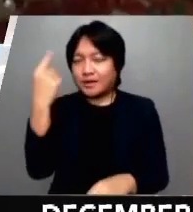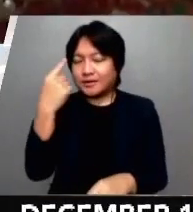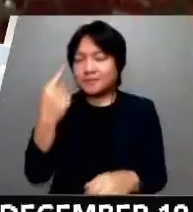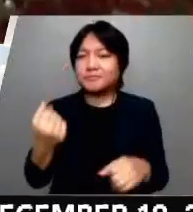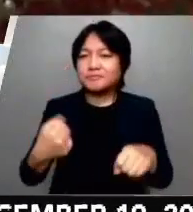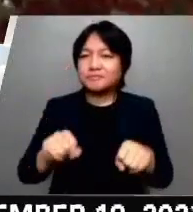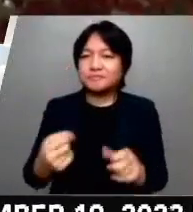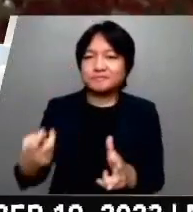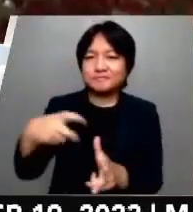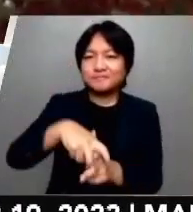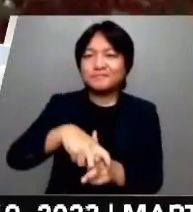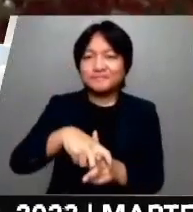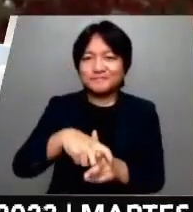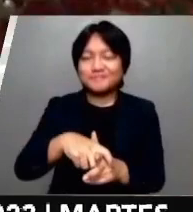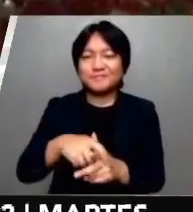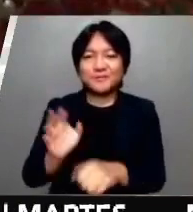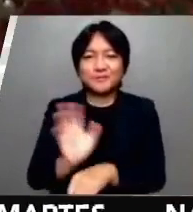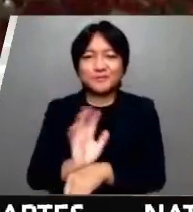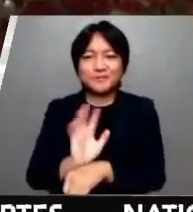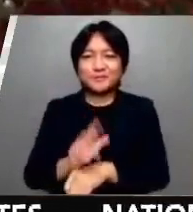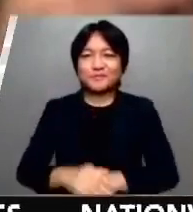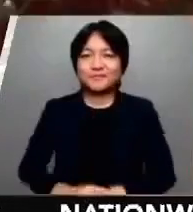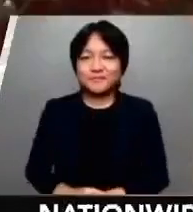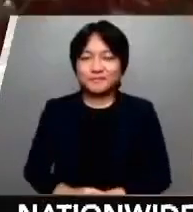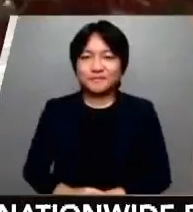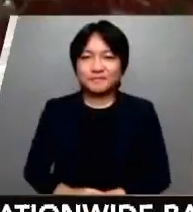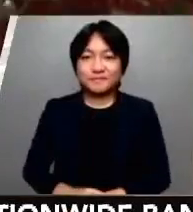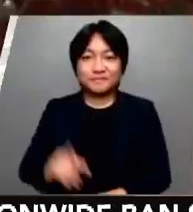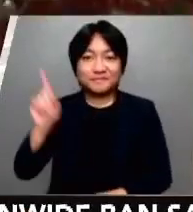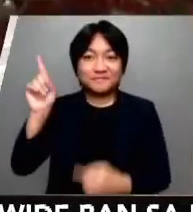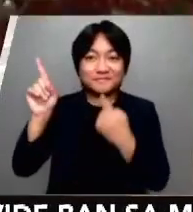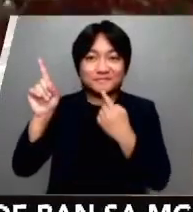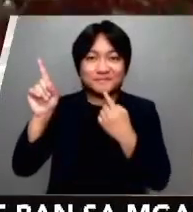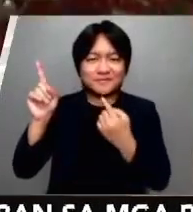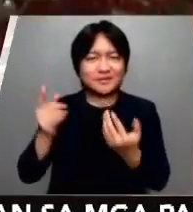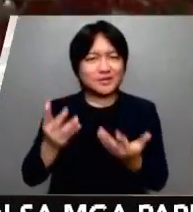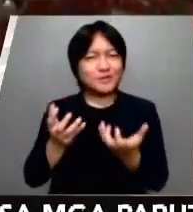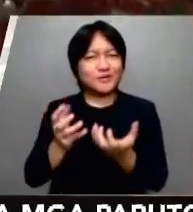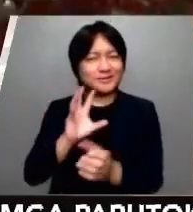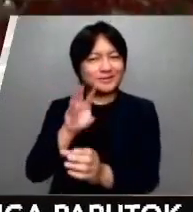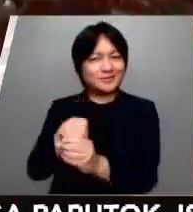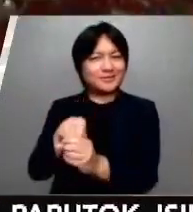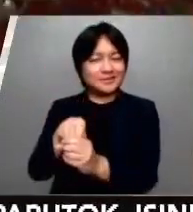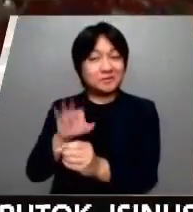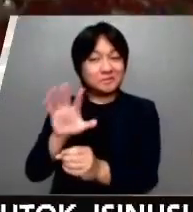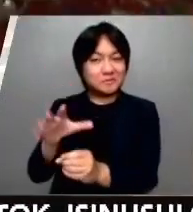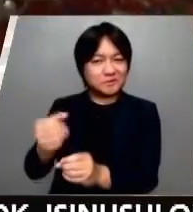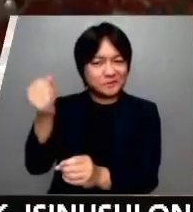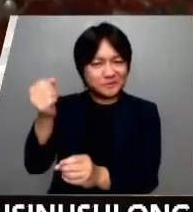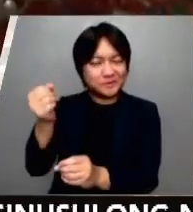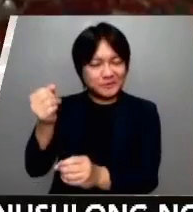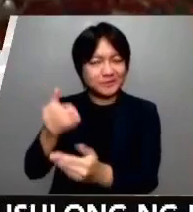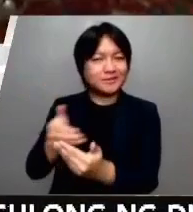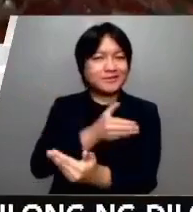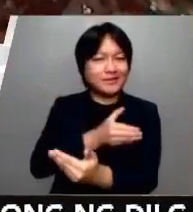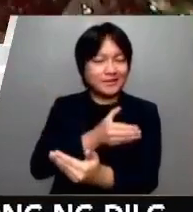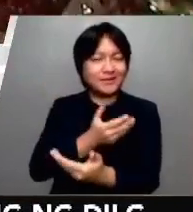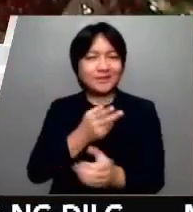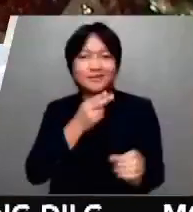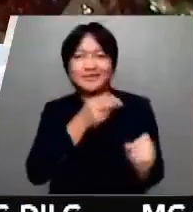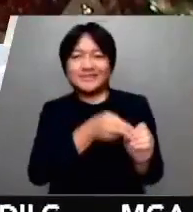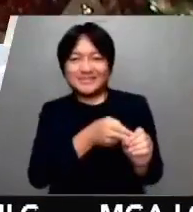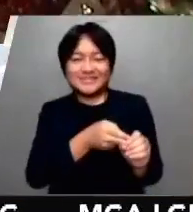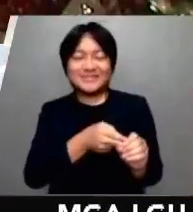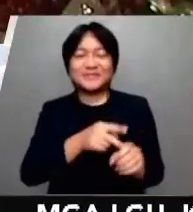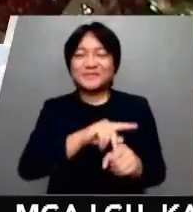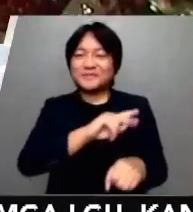Man, I'm such an adrenaline junkie. I was like, I want to be on that show. Pero syempre, lumaban muna tayo. Pinaglaban muna natin ang Pilipinas. I'm